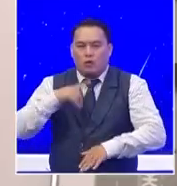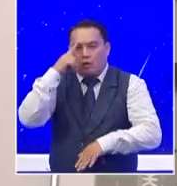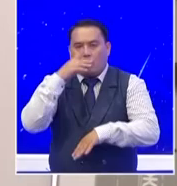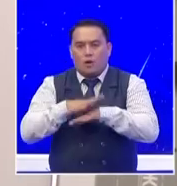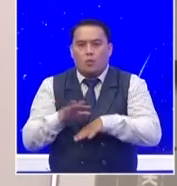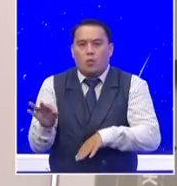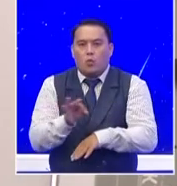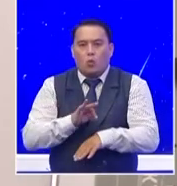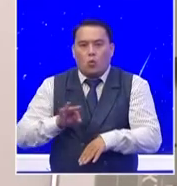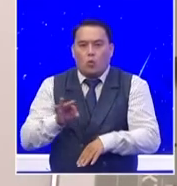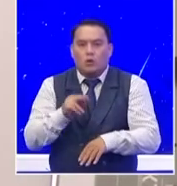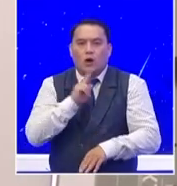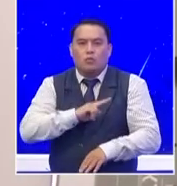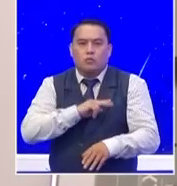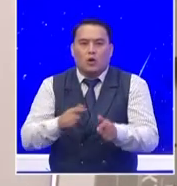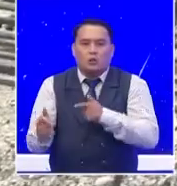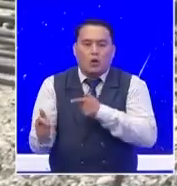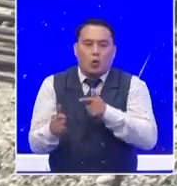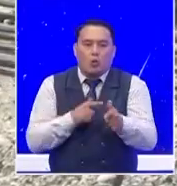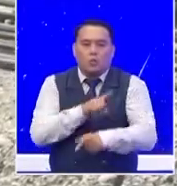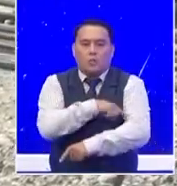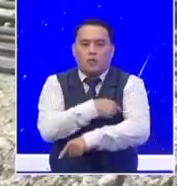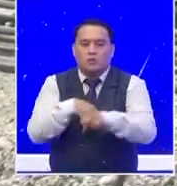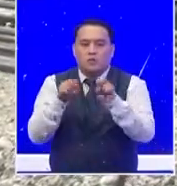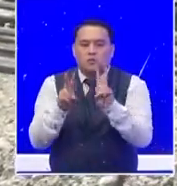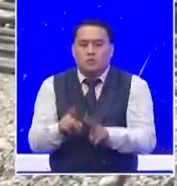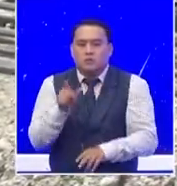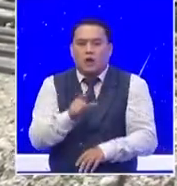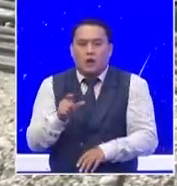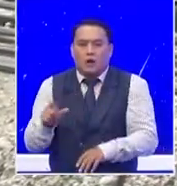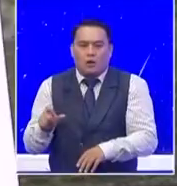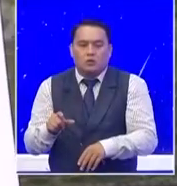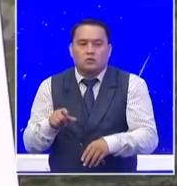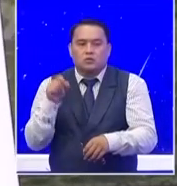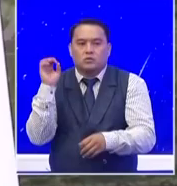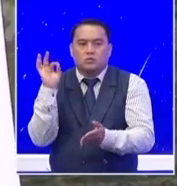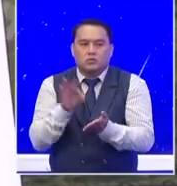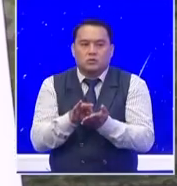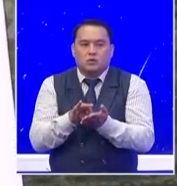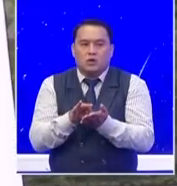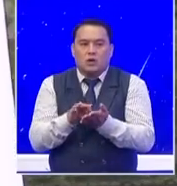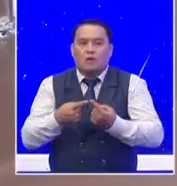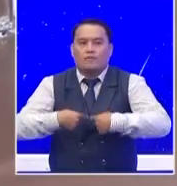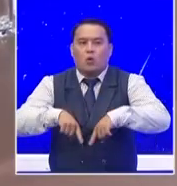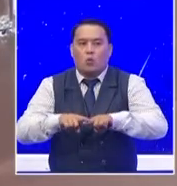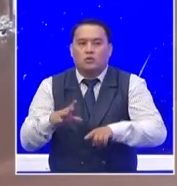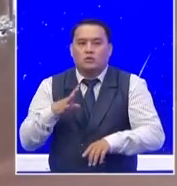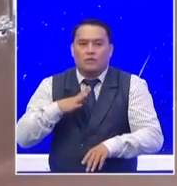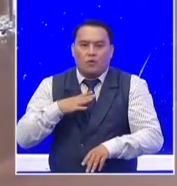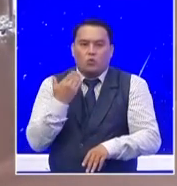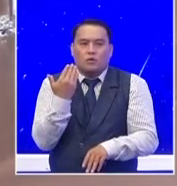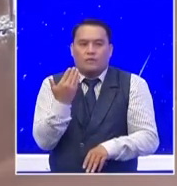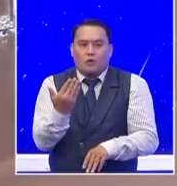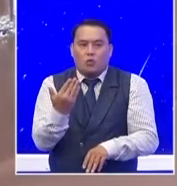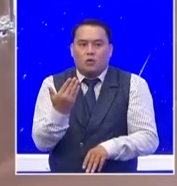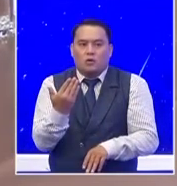Баталов поручил ускорить работу по подбору медперсонала. Это одна из главных задач на текущий момент. Отдельного внимания заслуживает обеспеченность